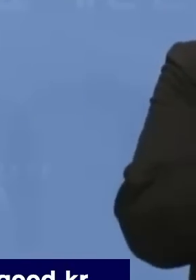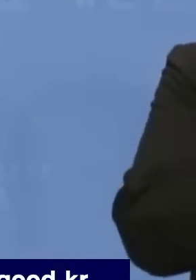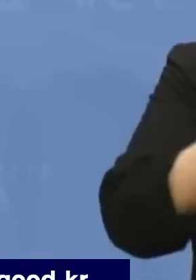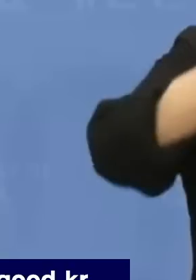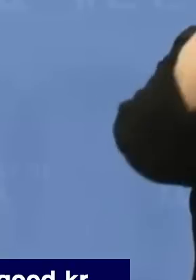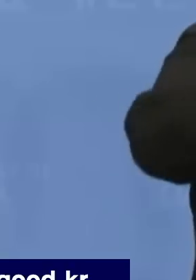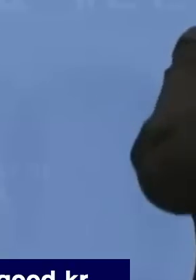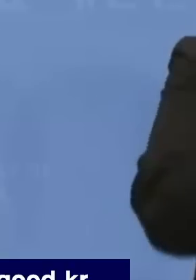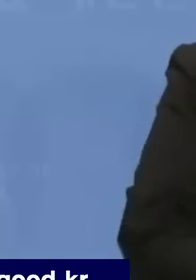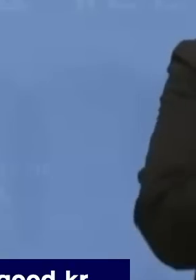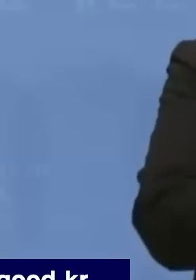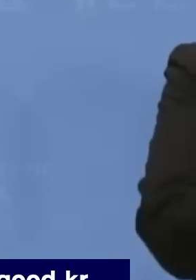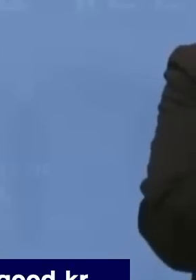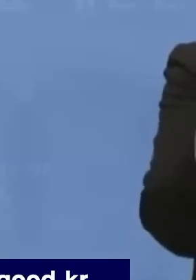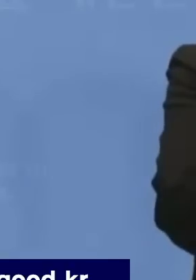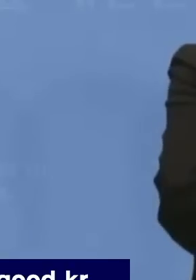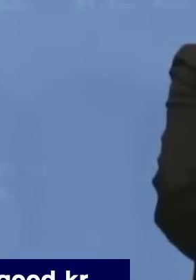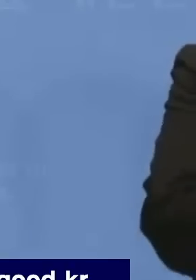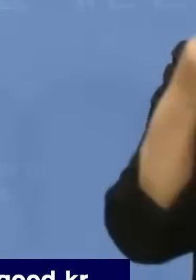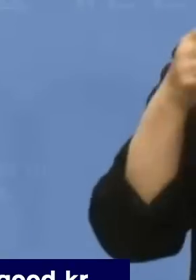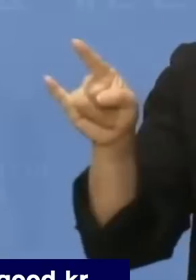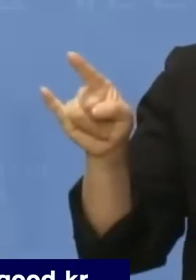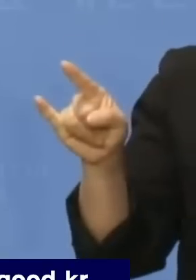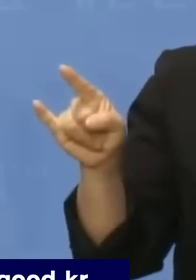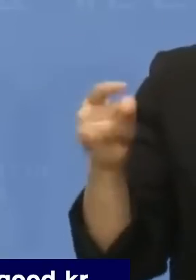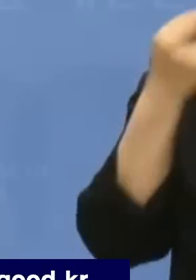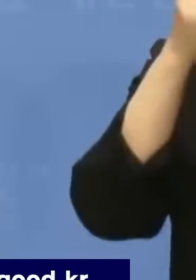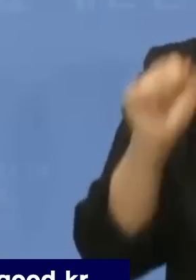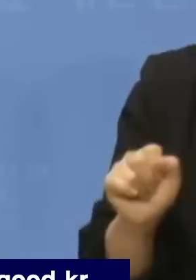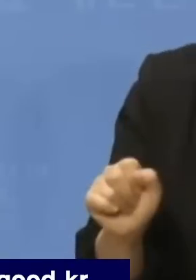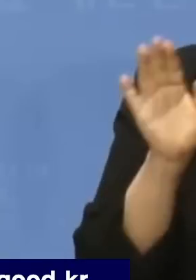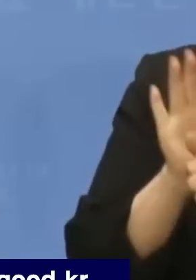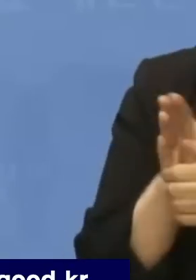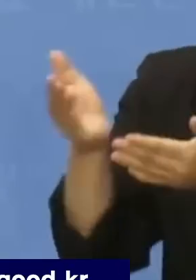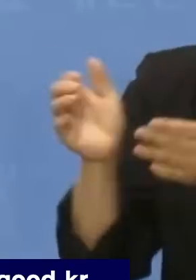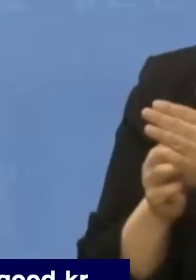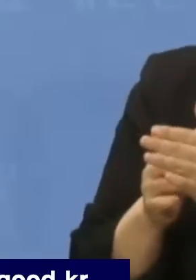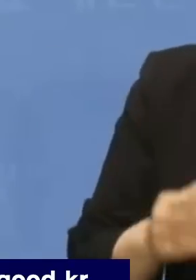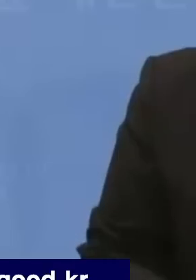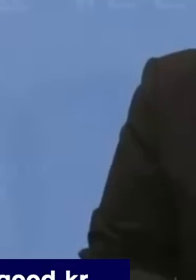총선 공천을 봉쇄했고 태영호 위원의 살 길은 열어두었습니다.